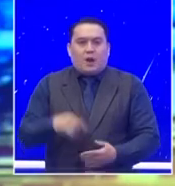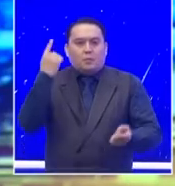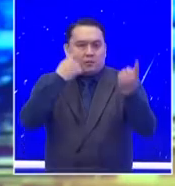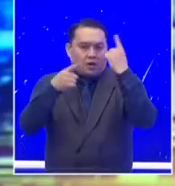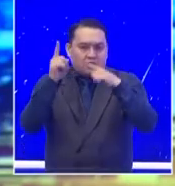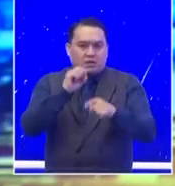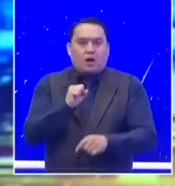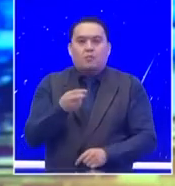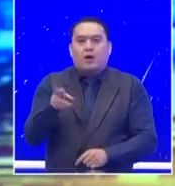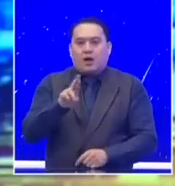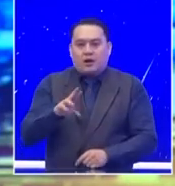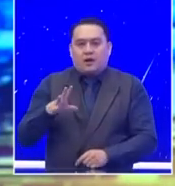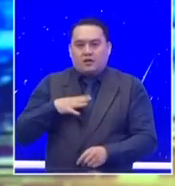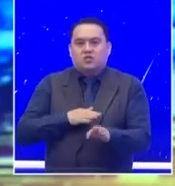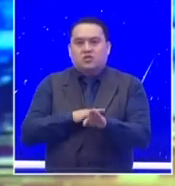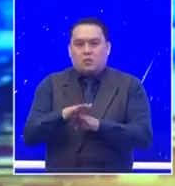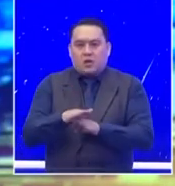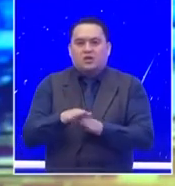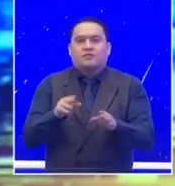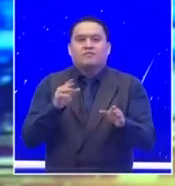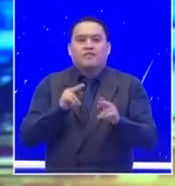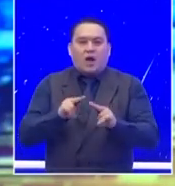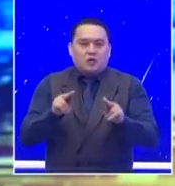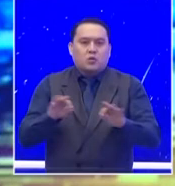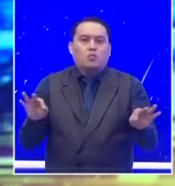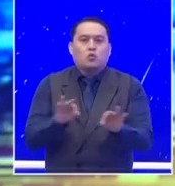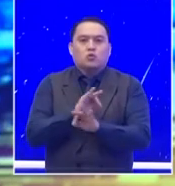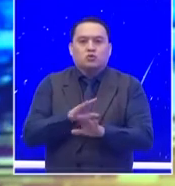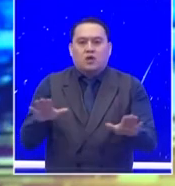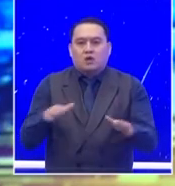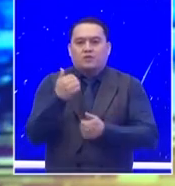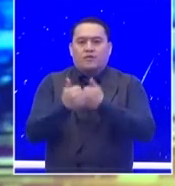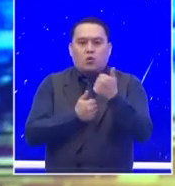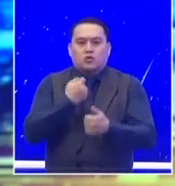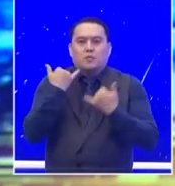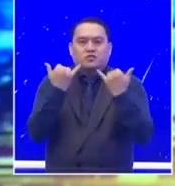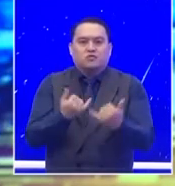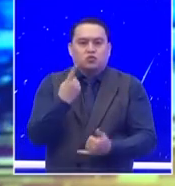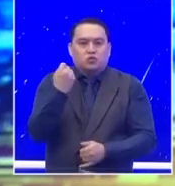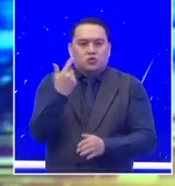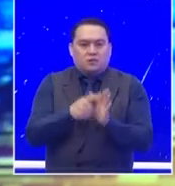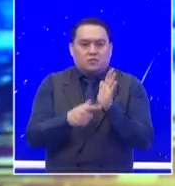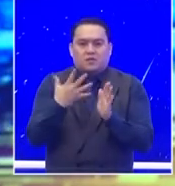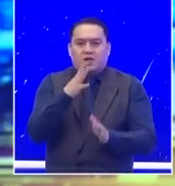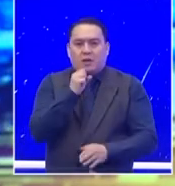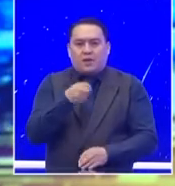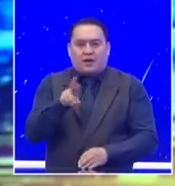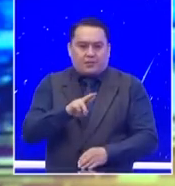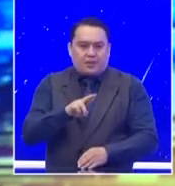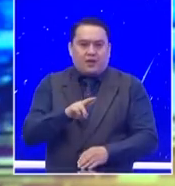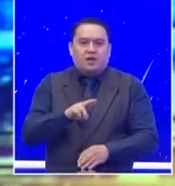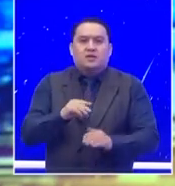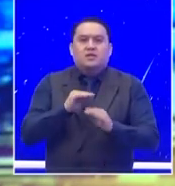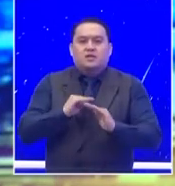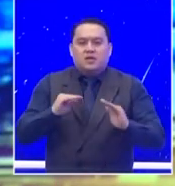Произведения Абая также прозвучали в исполнении воспитателей. Музыкально-поэтический конкурс, посвященный 175-летию Абая, прошел